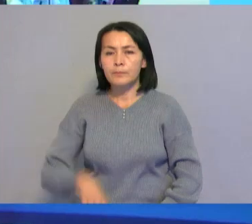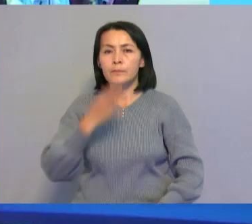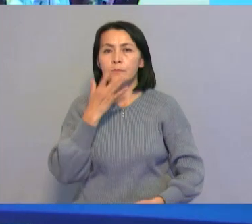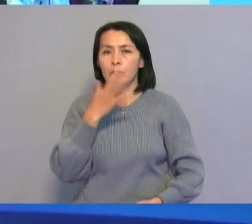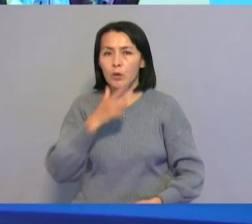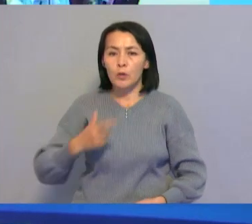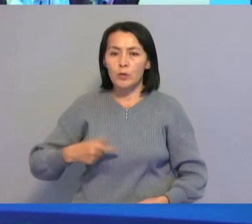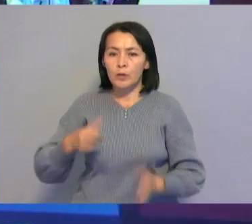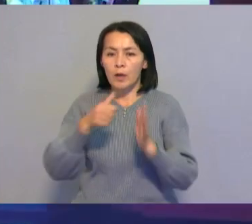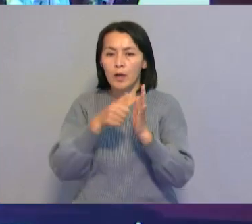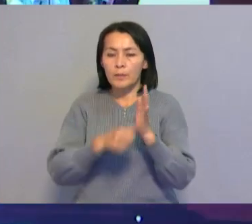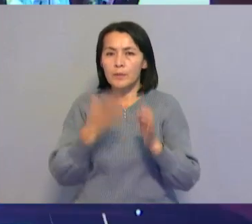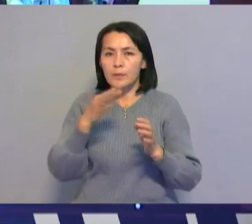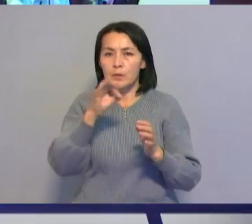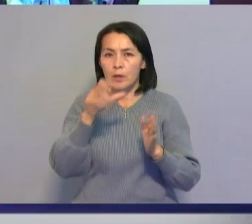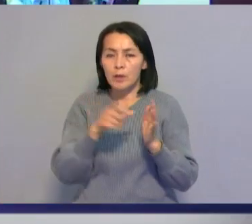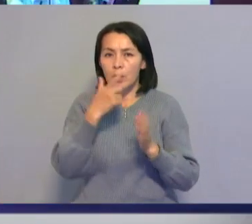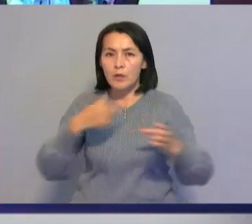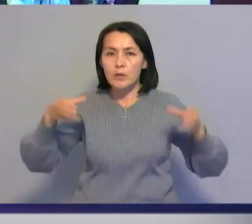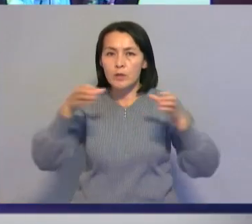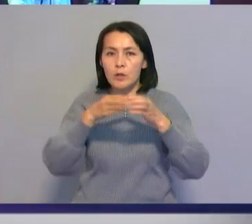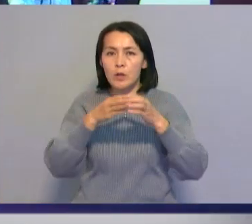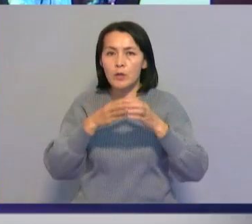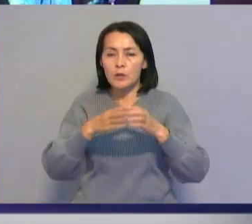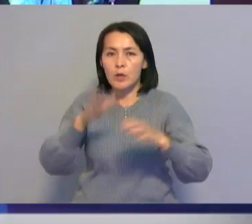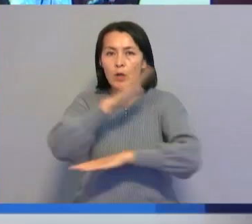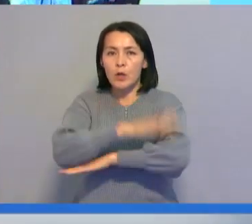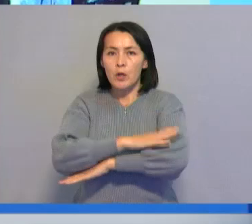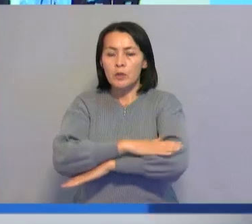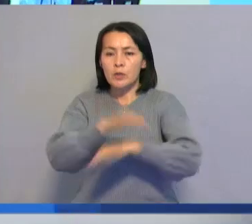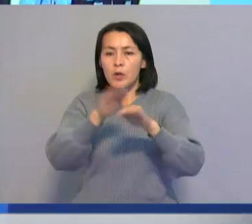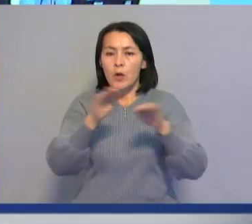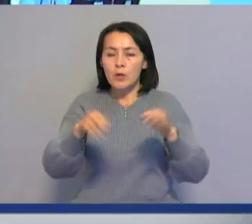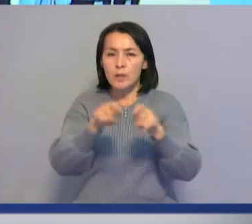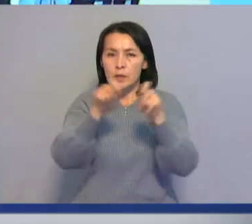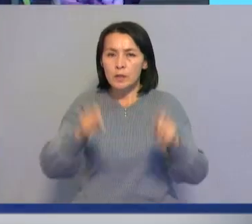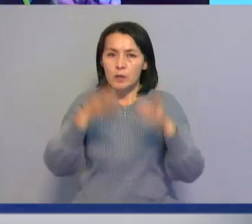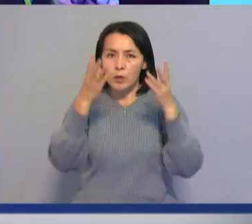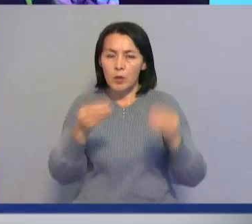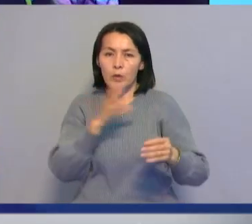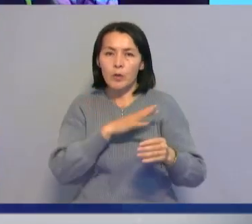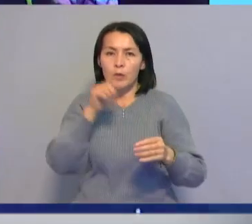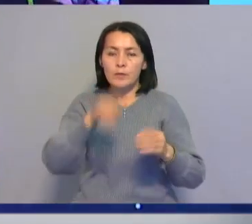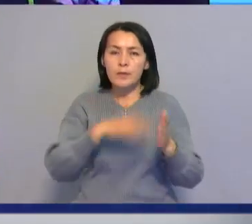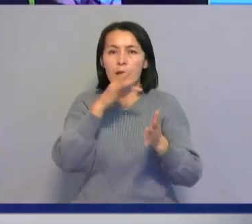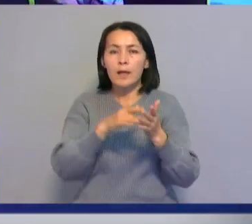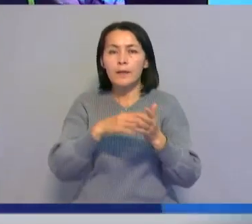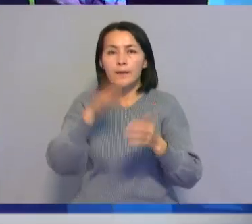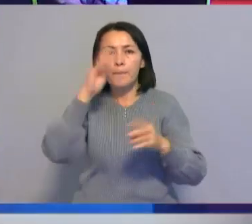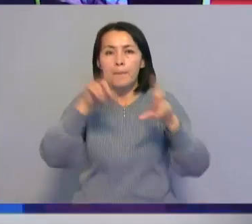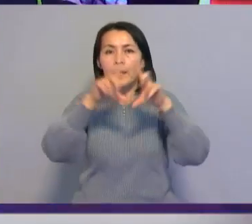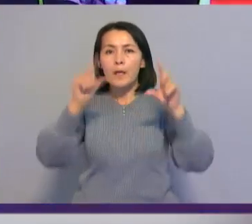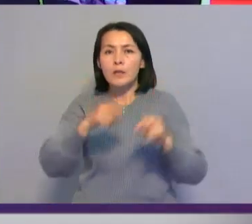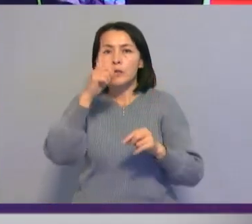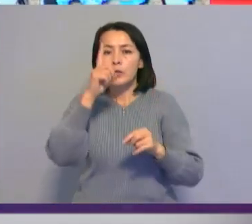Ұлттық ұланның 66-05 әскери бөлімде жоғары сынып оқушыларына арналған ашық есік күні өтті. Оған қаладағы білім